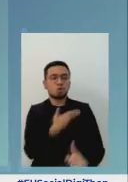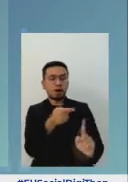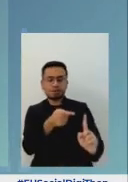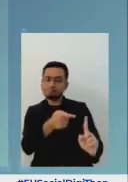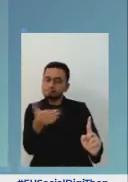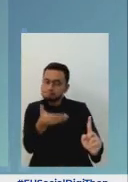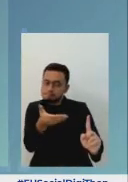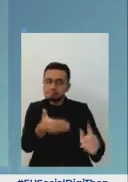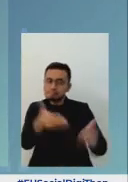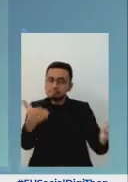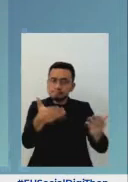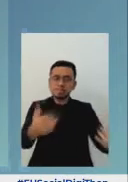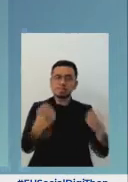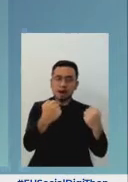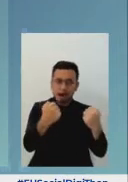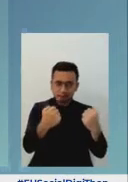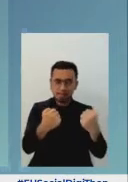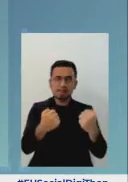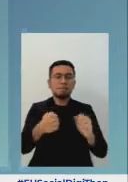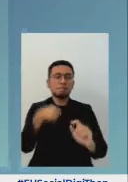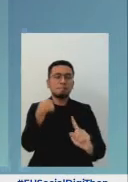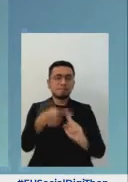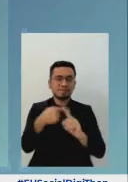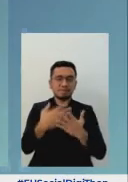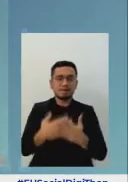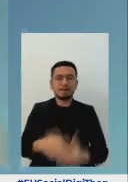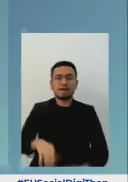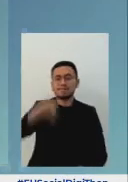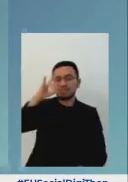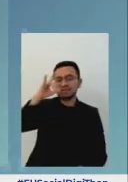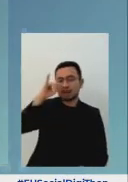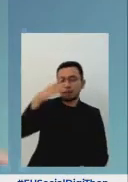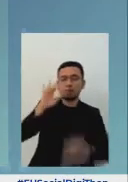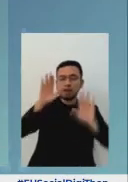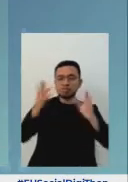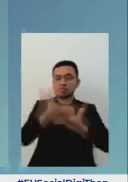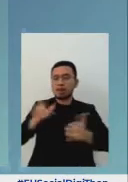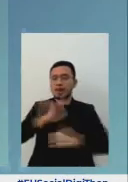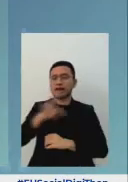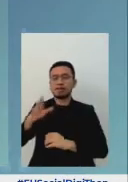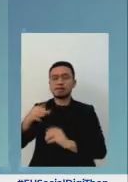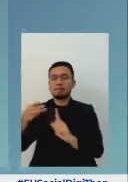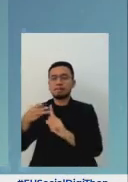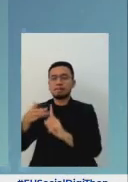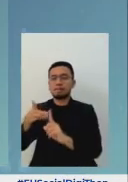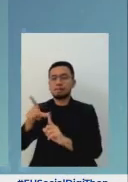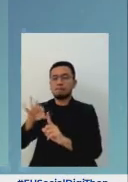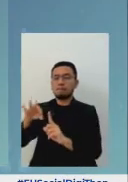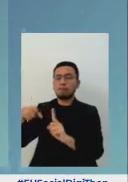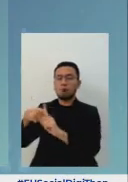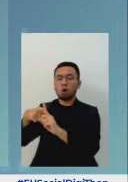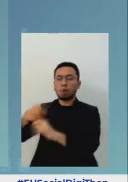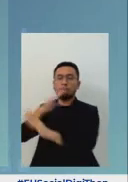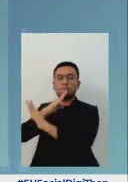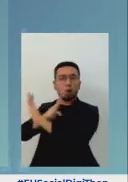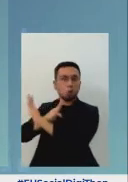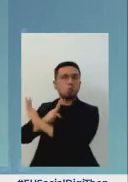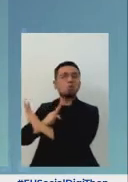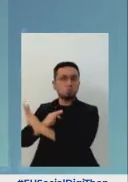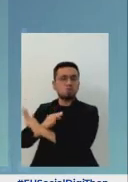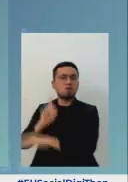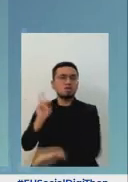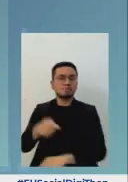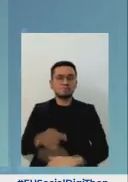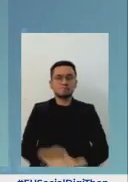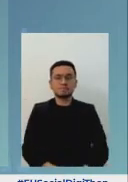dan report akun si pembuli. Jangan mau dirimu untuk disakiti. Kita harus buat boundaries dari si pembuli. Dan perlu dipahami bahwa